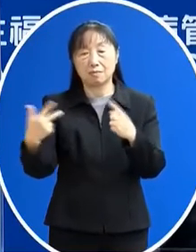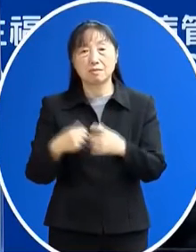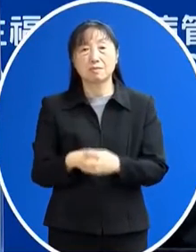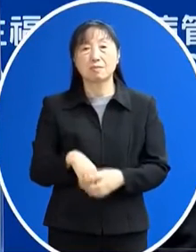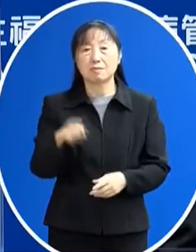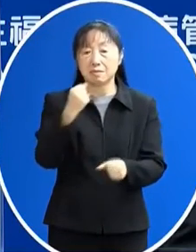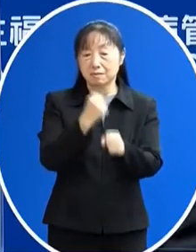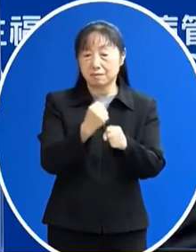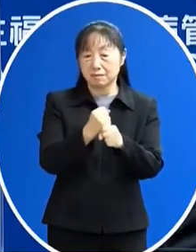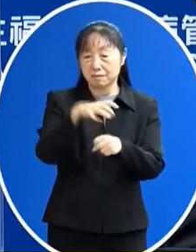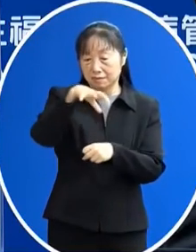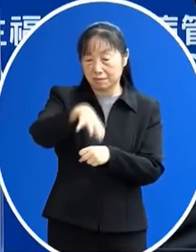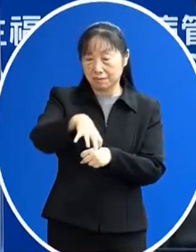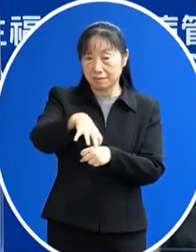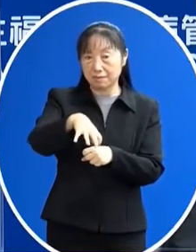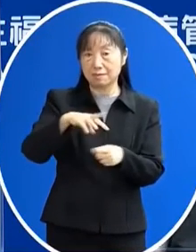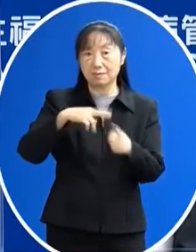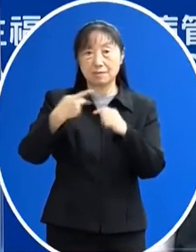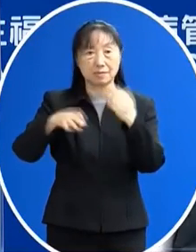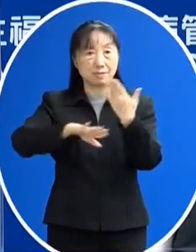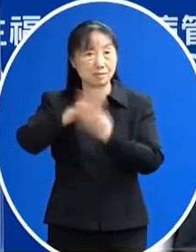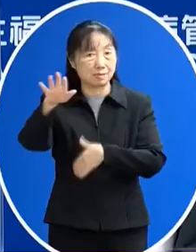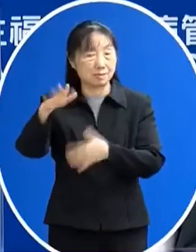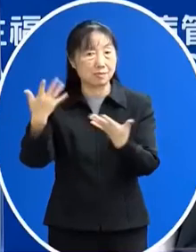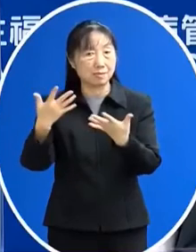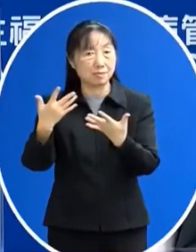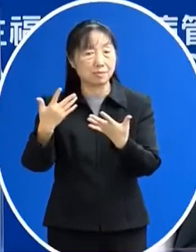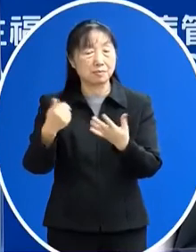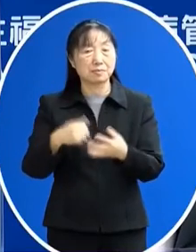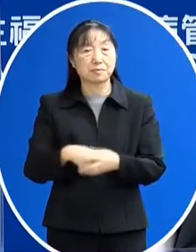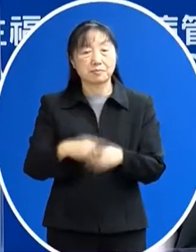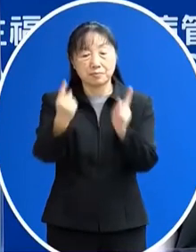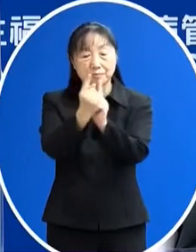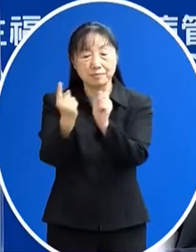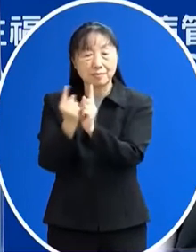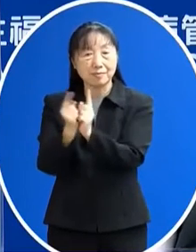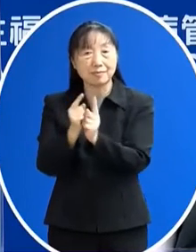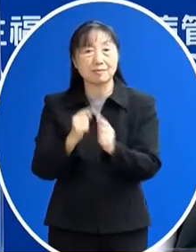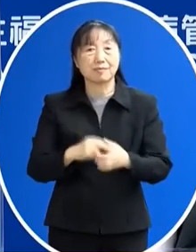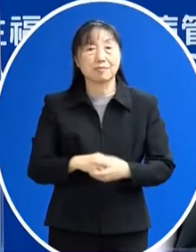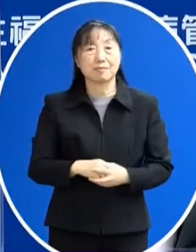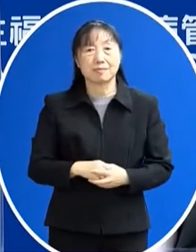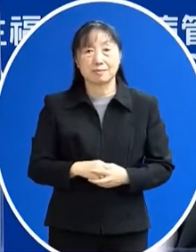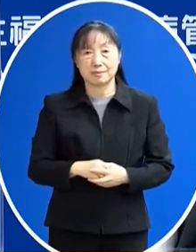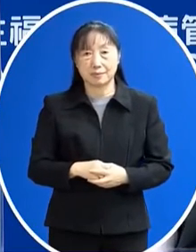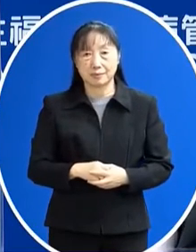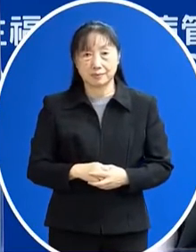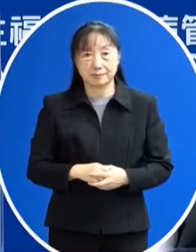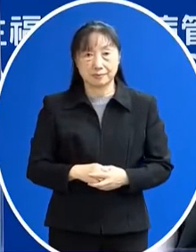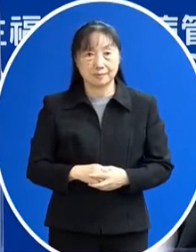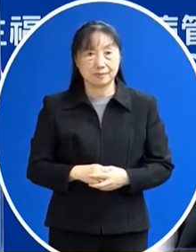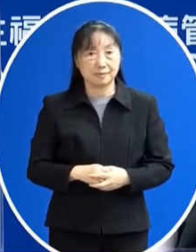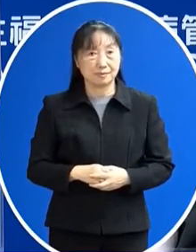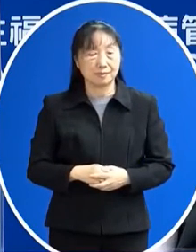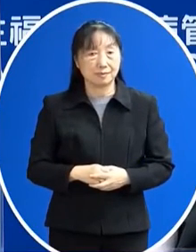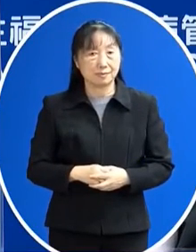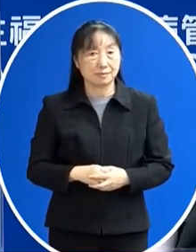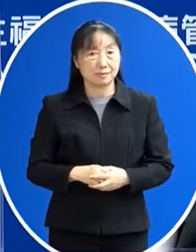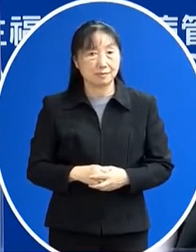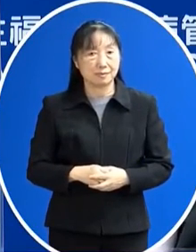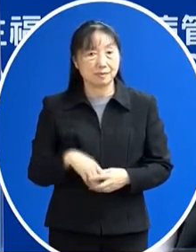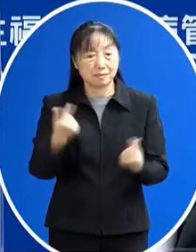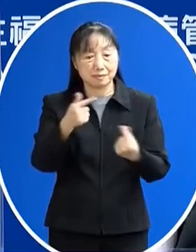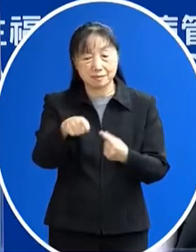他的工作场域跟他其他的亲密者的一个接触者的一个怎么讲的一